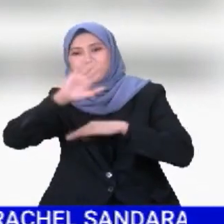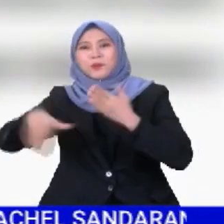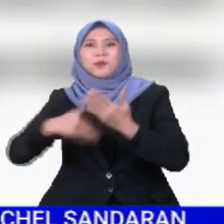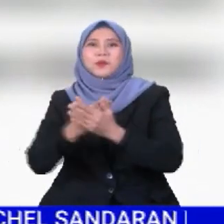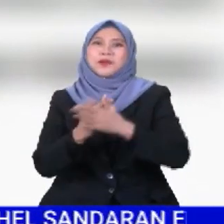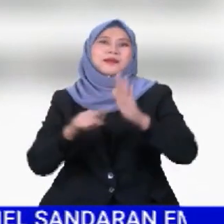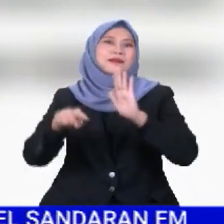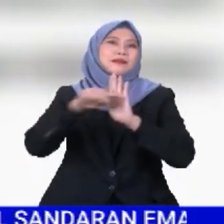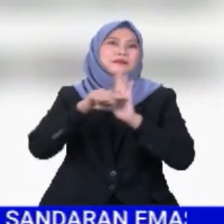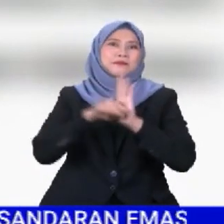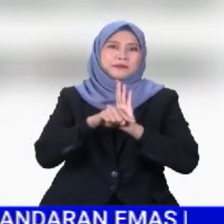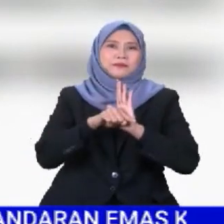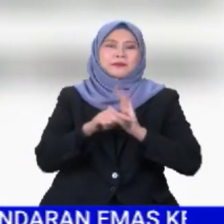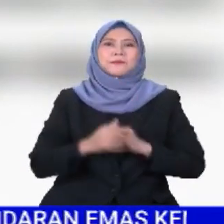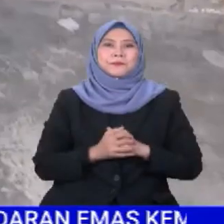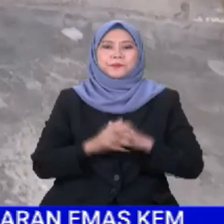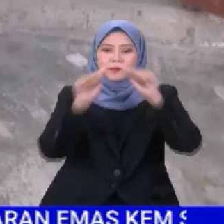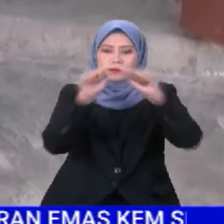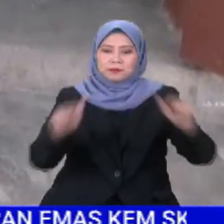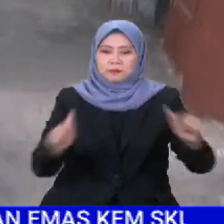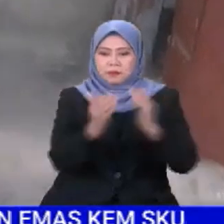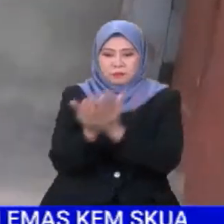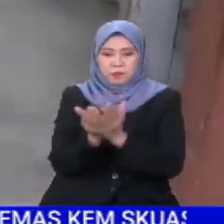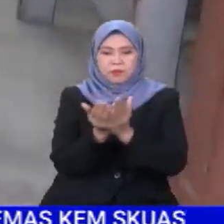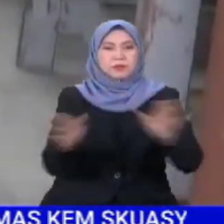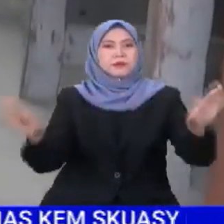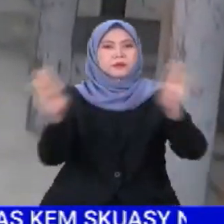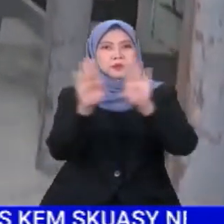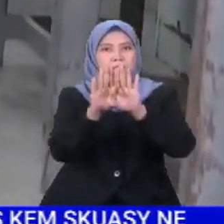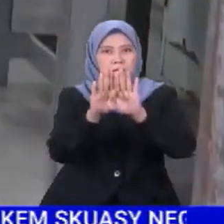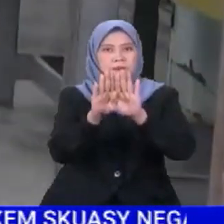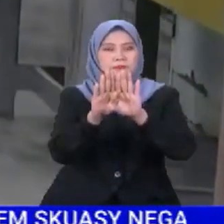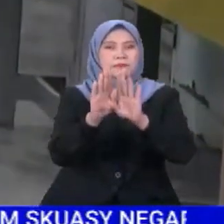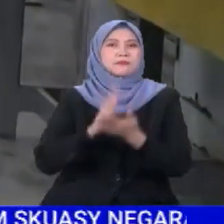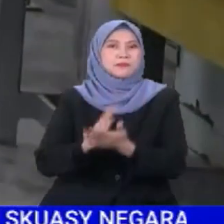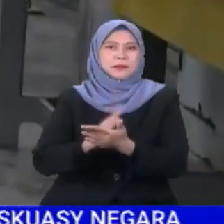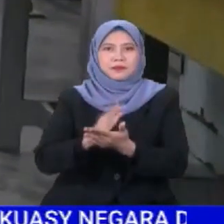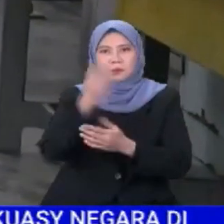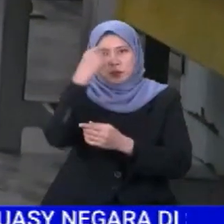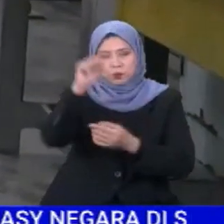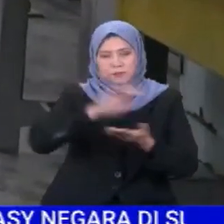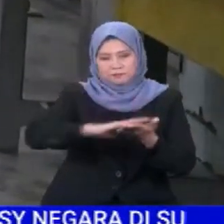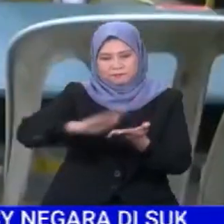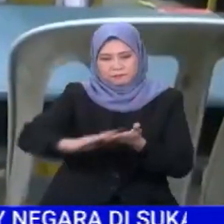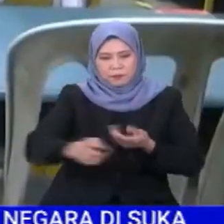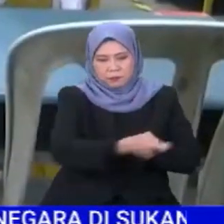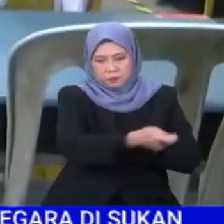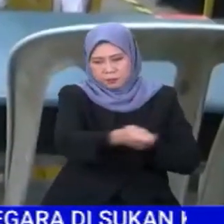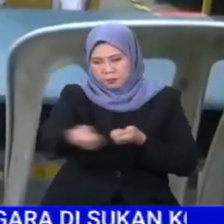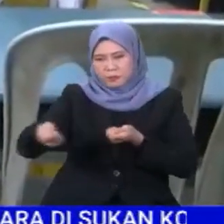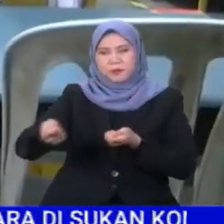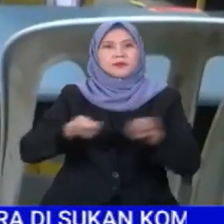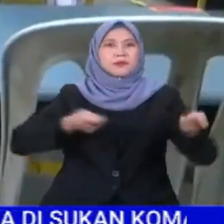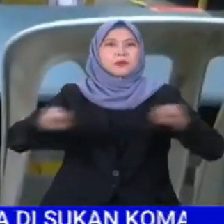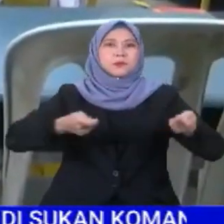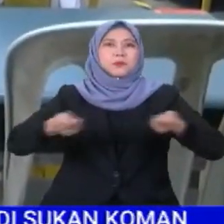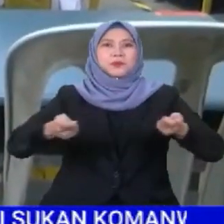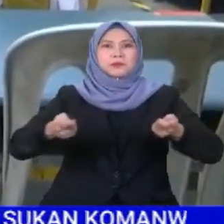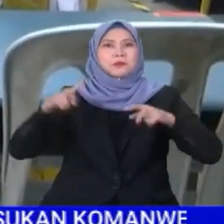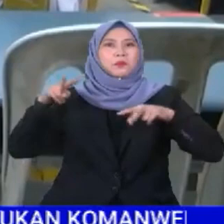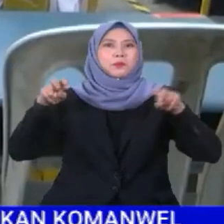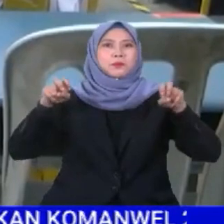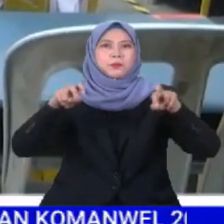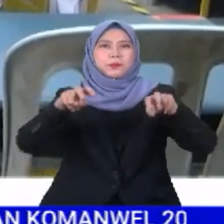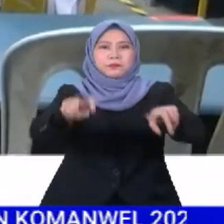semuanya negatif asrama sekolah berkenaan ditutup sementara untuk disinfeksi dan mengawal penularan virus